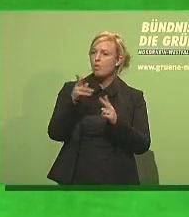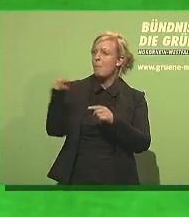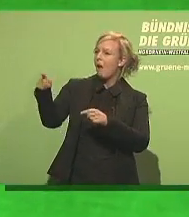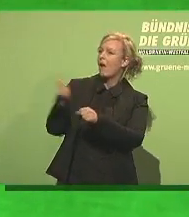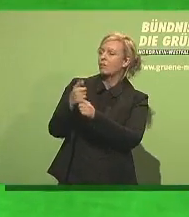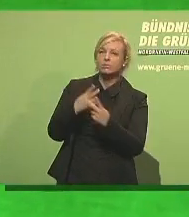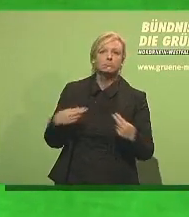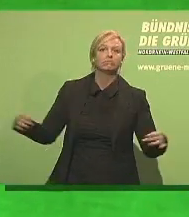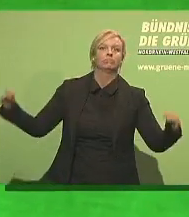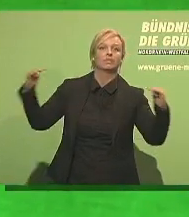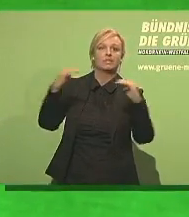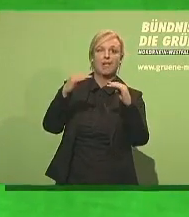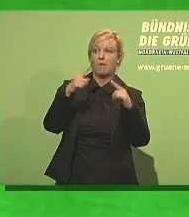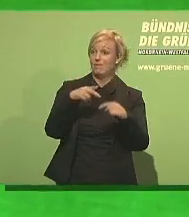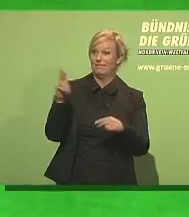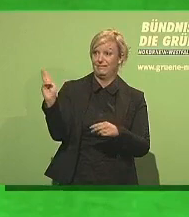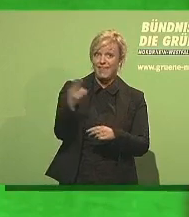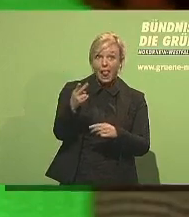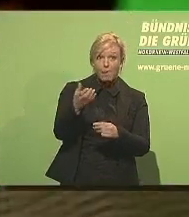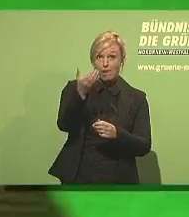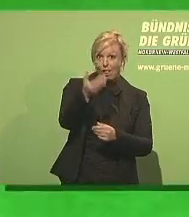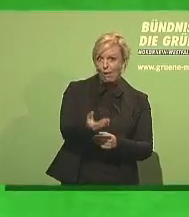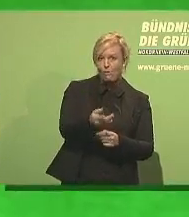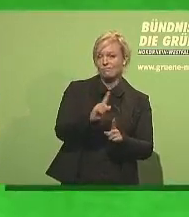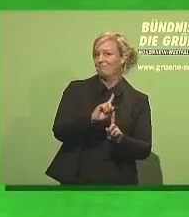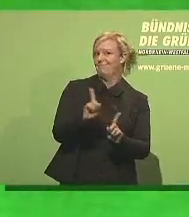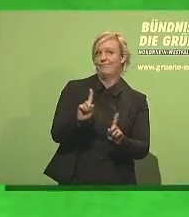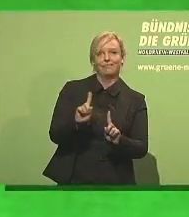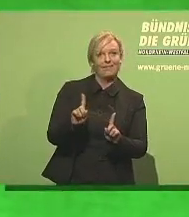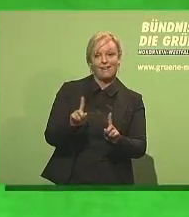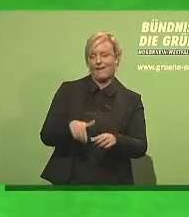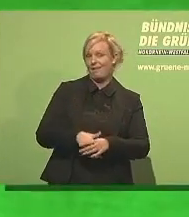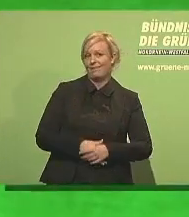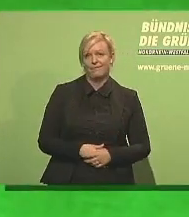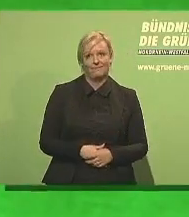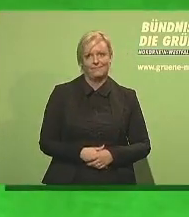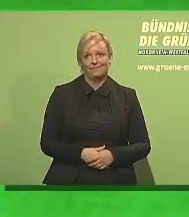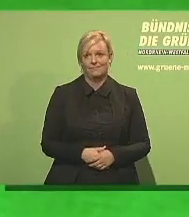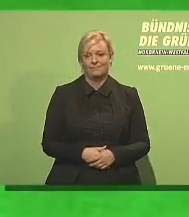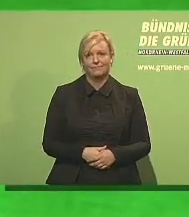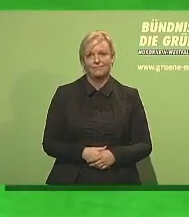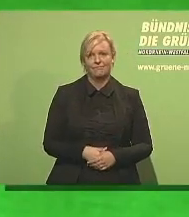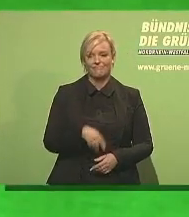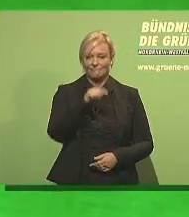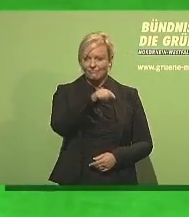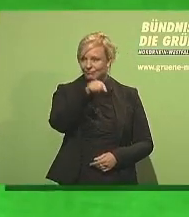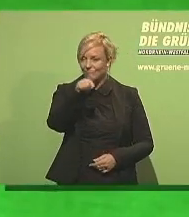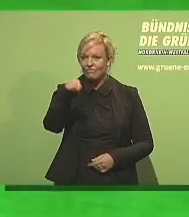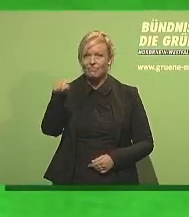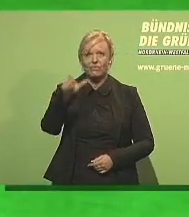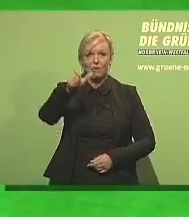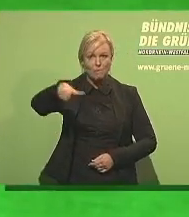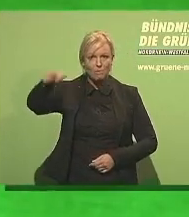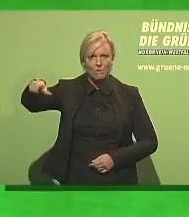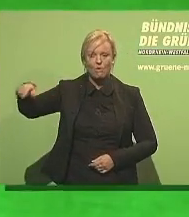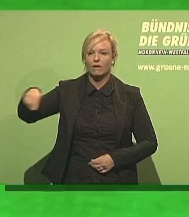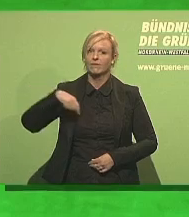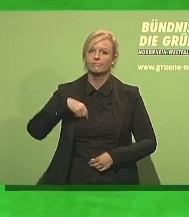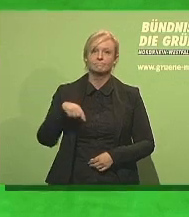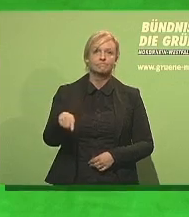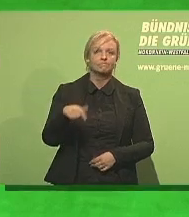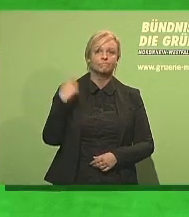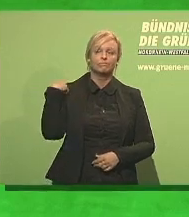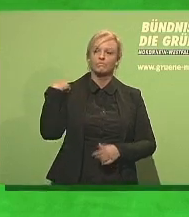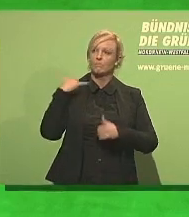den gleichen Lohn erhielten wie die festangestellten Kolleginnen und Kollegen. All diese Bürgerinnen und Bürger sind in den